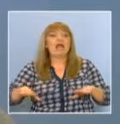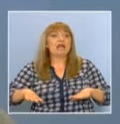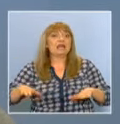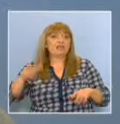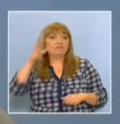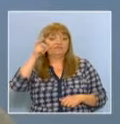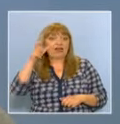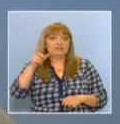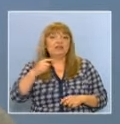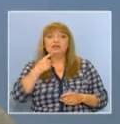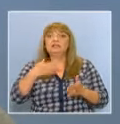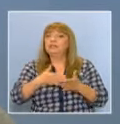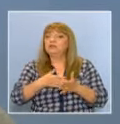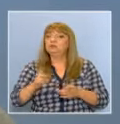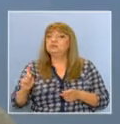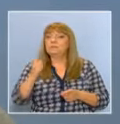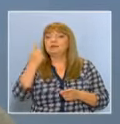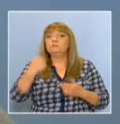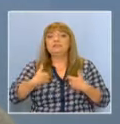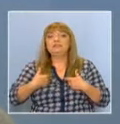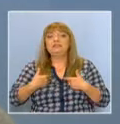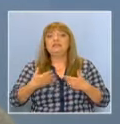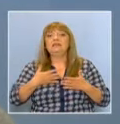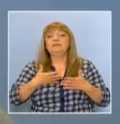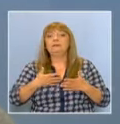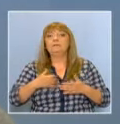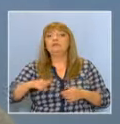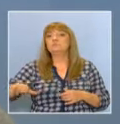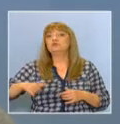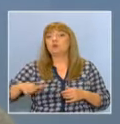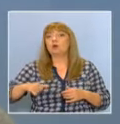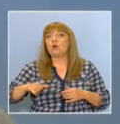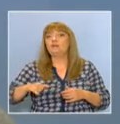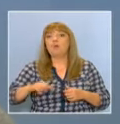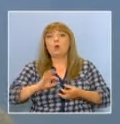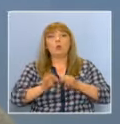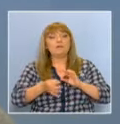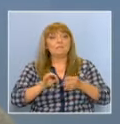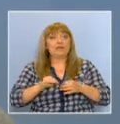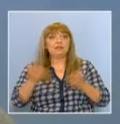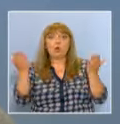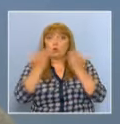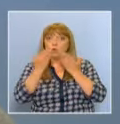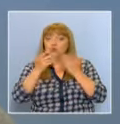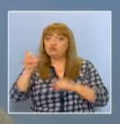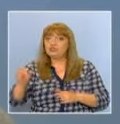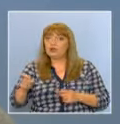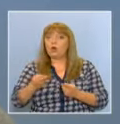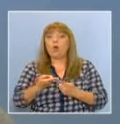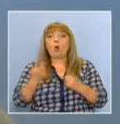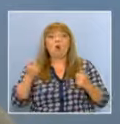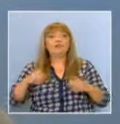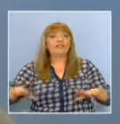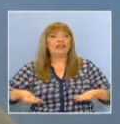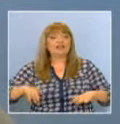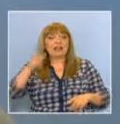път ние излъчваме на международна олимпиада по философия ученик от град Варна. Така че искам да й